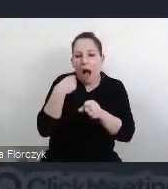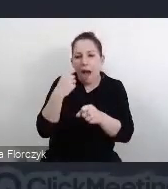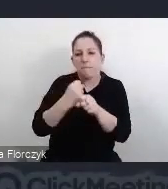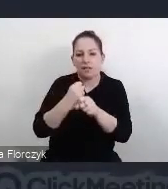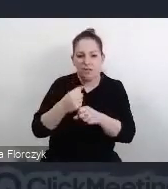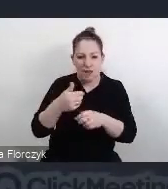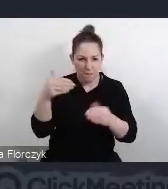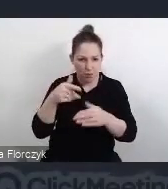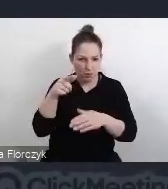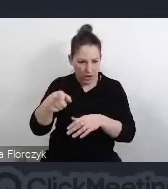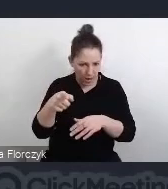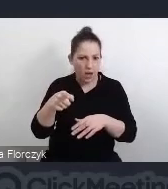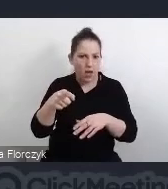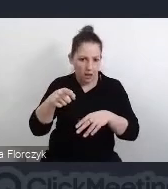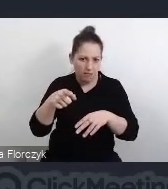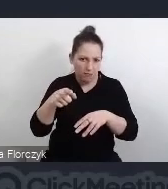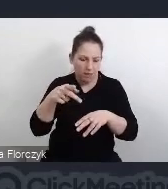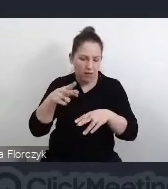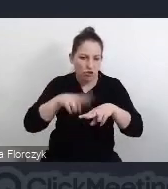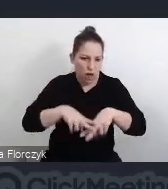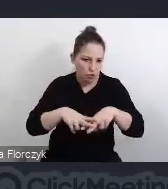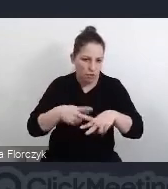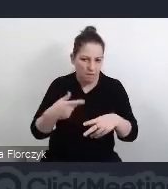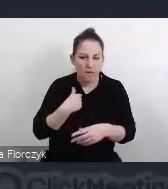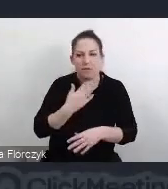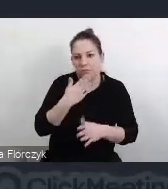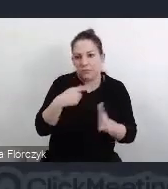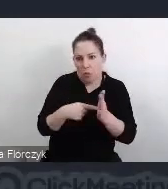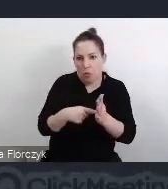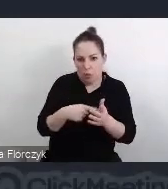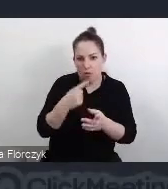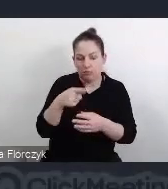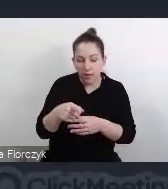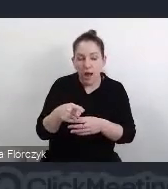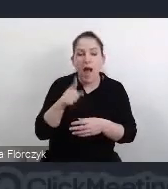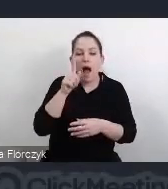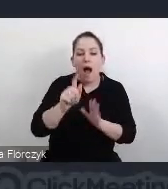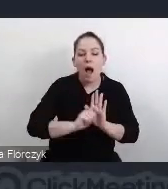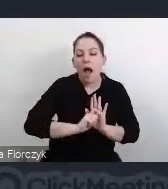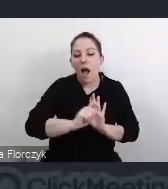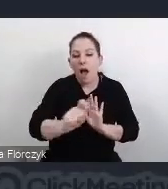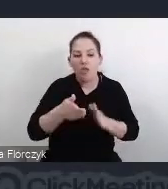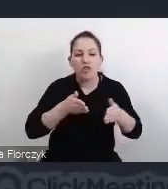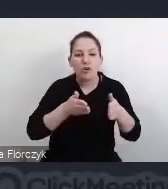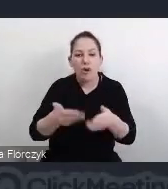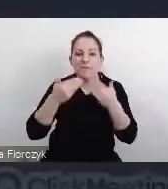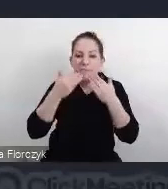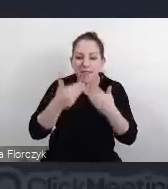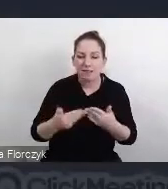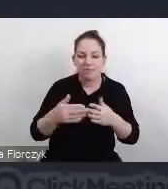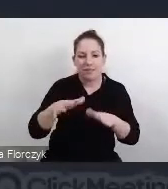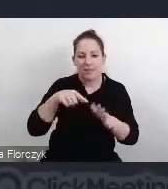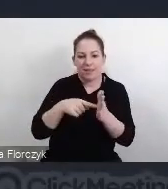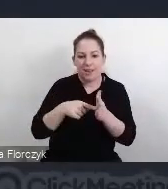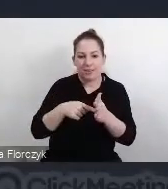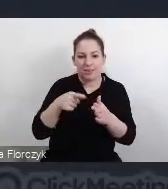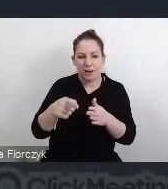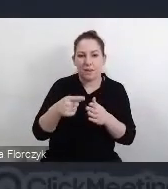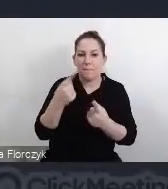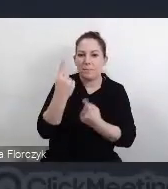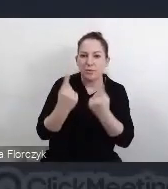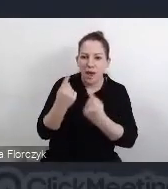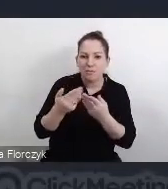a pracować w Rzeszowie. I na to też, powiem szczerze, liczymy. Natomiast ta droga otworzyła nam również tereny właśnie pod przemysł